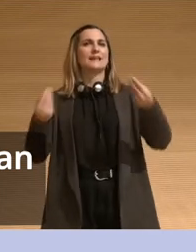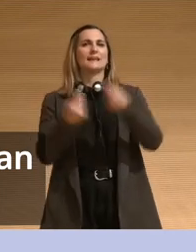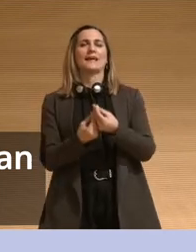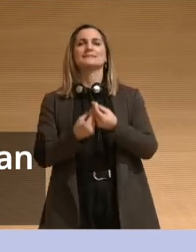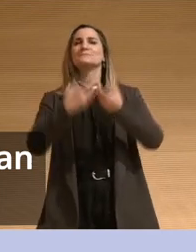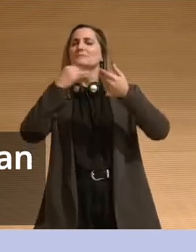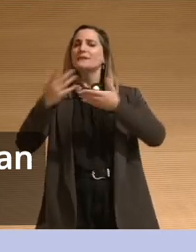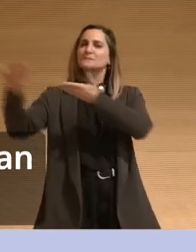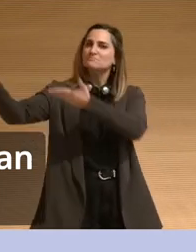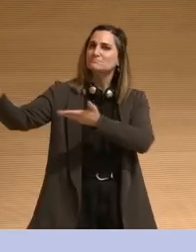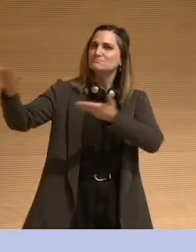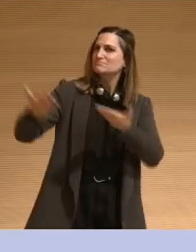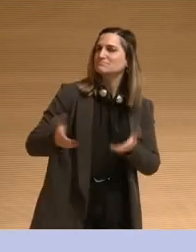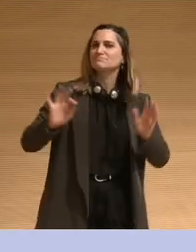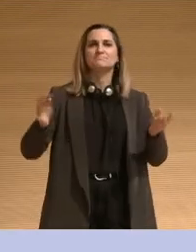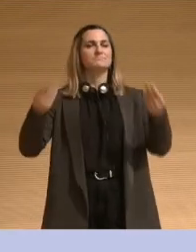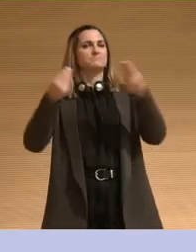βρήκαν κατάλληλο.